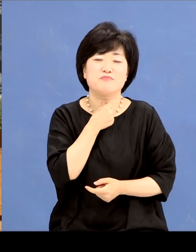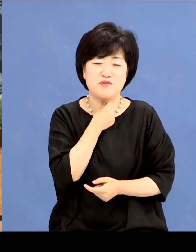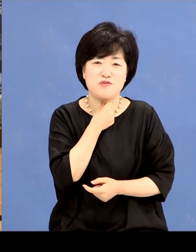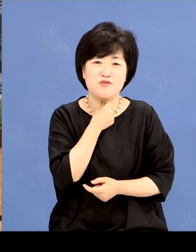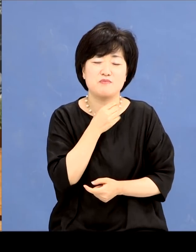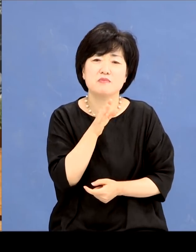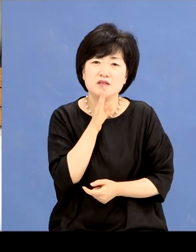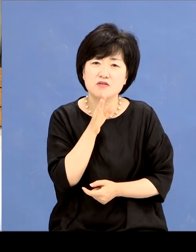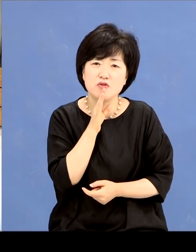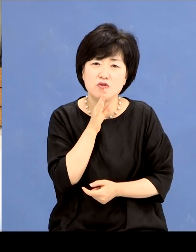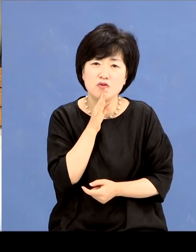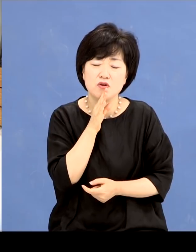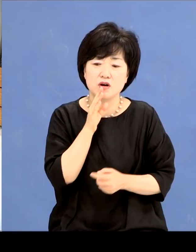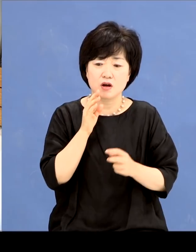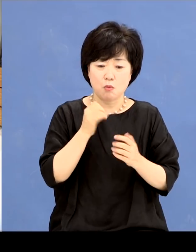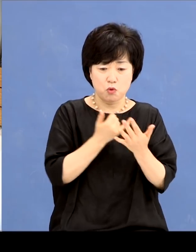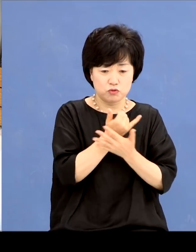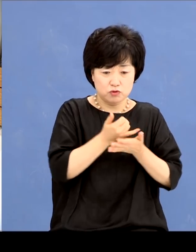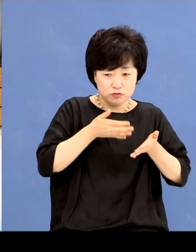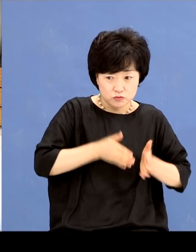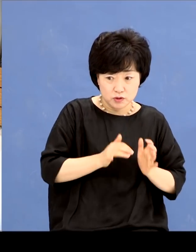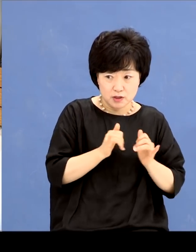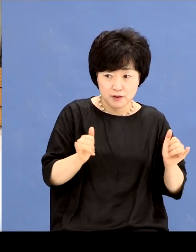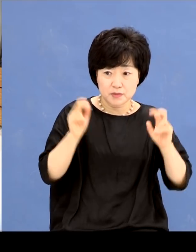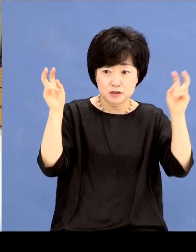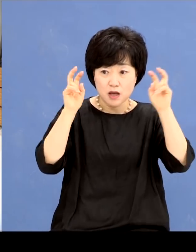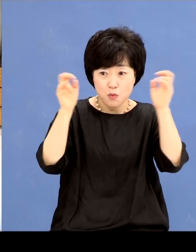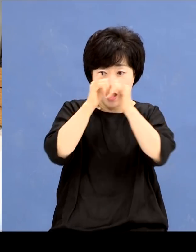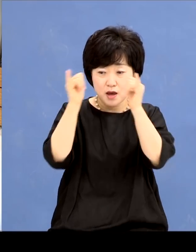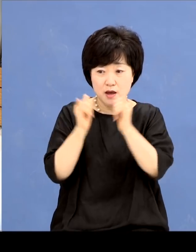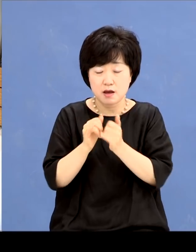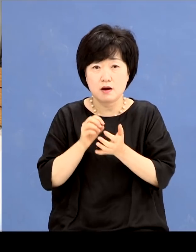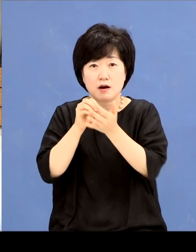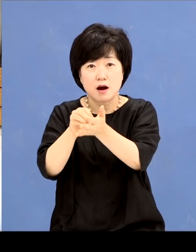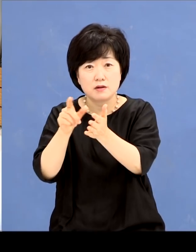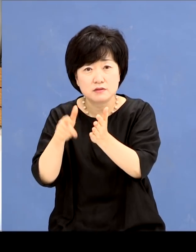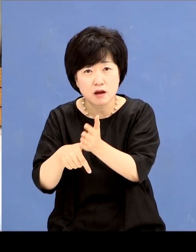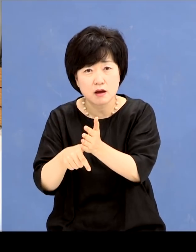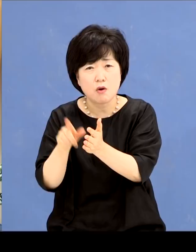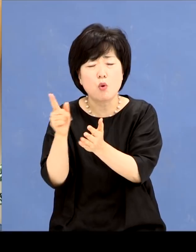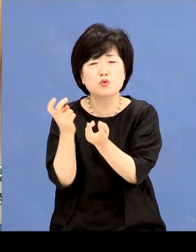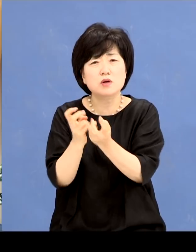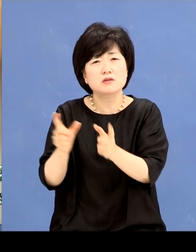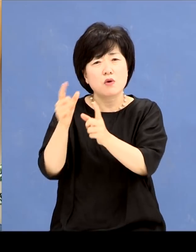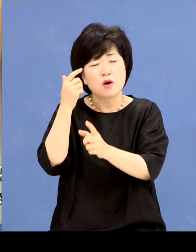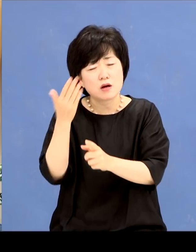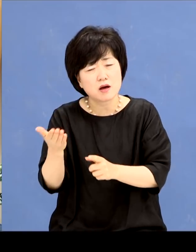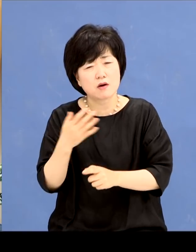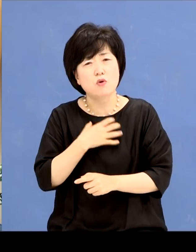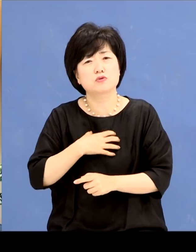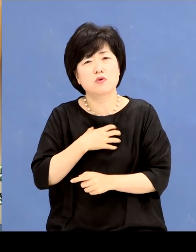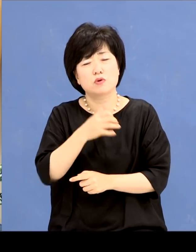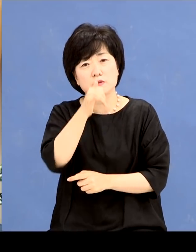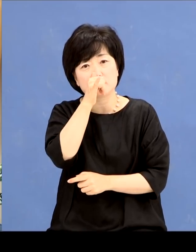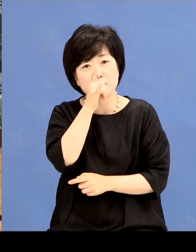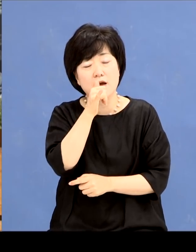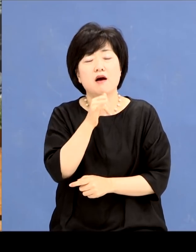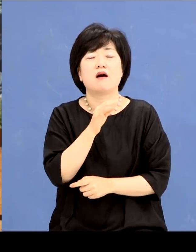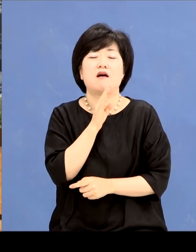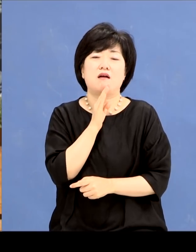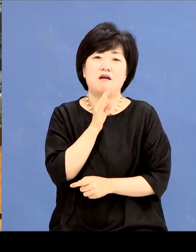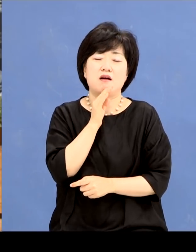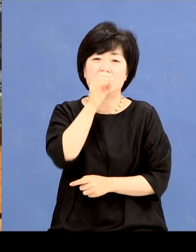사회에 나갔을 때 과연 어떻게 살아갈까 많은 분들이 걱정을 하시는데 네. 정말 좋은 일을 하시네요. 아닙니다. 네. 근데